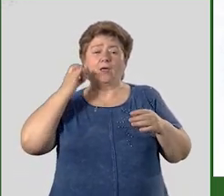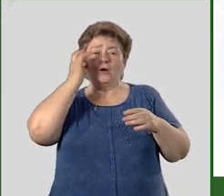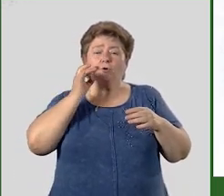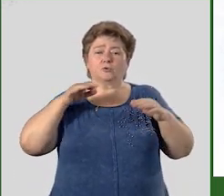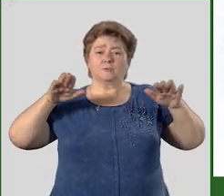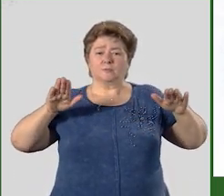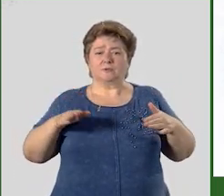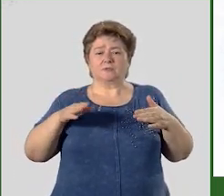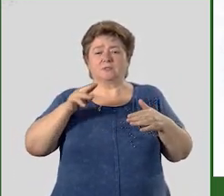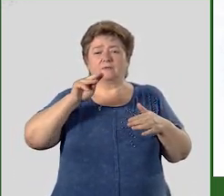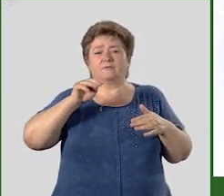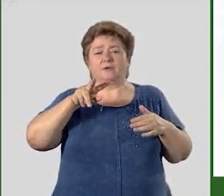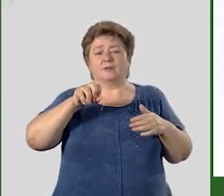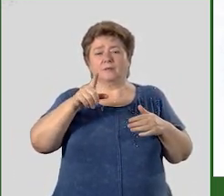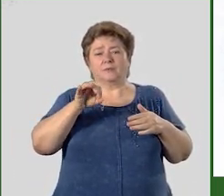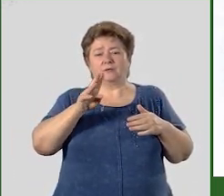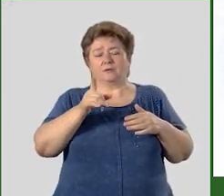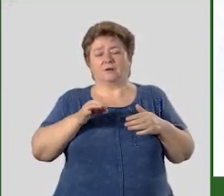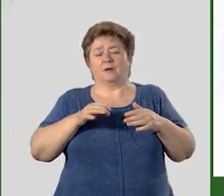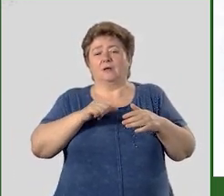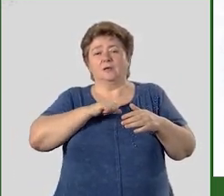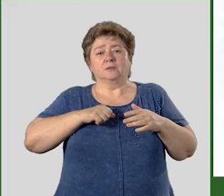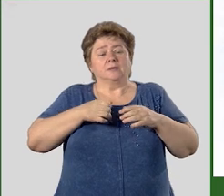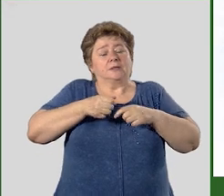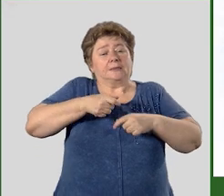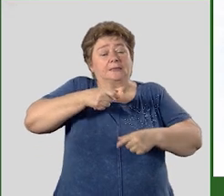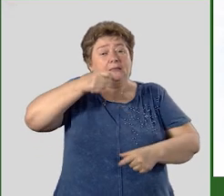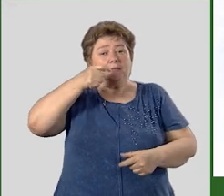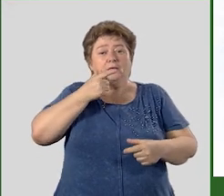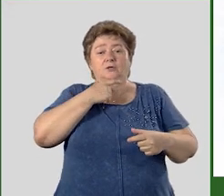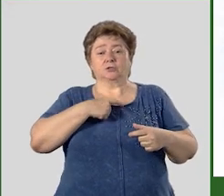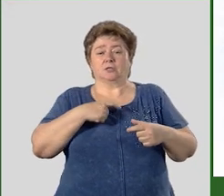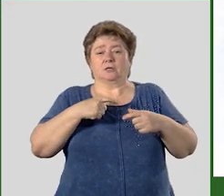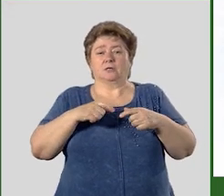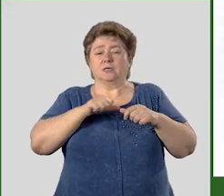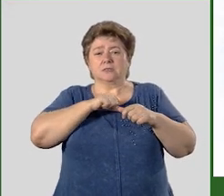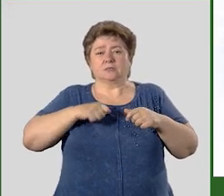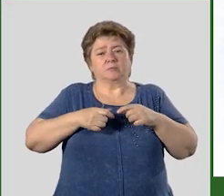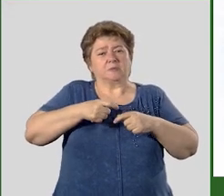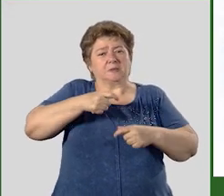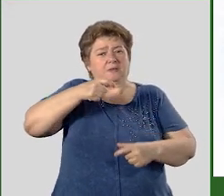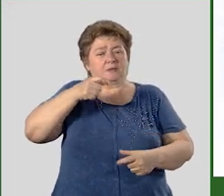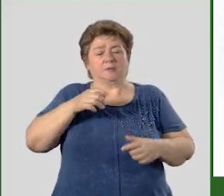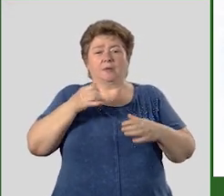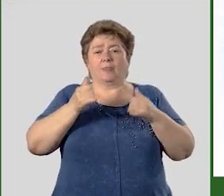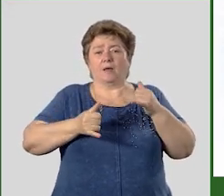Розовая птица фламинго обладает самой длинной шеей и самыми длинными